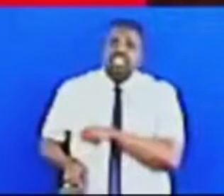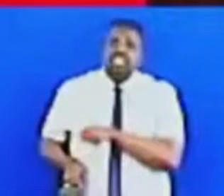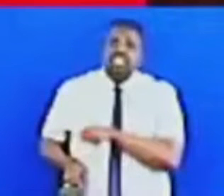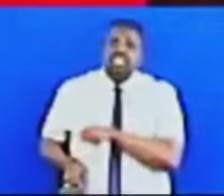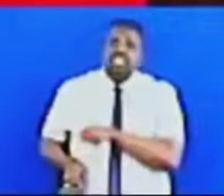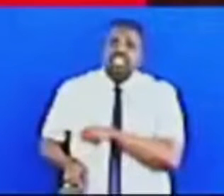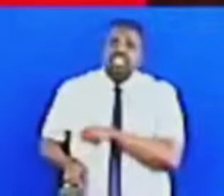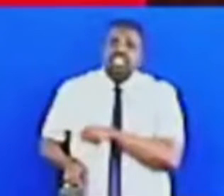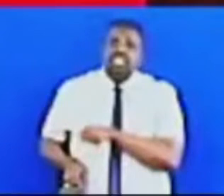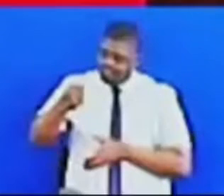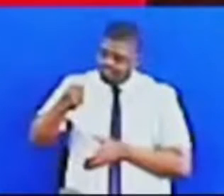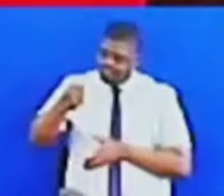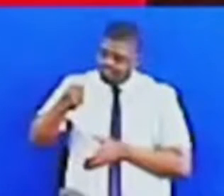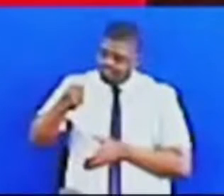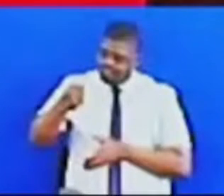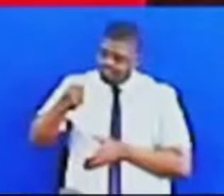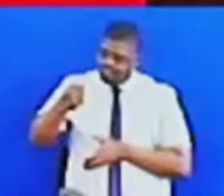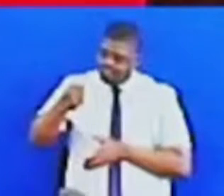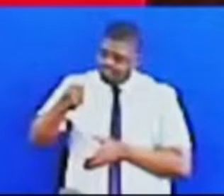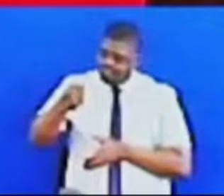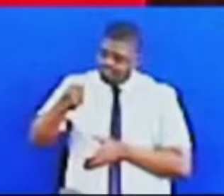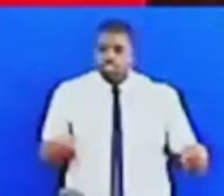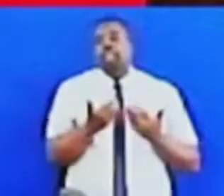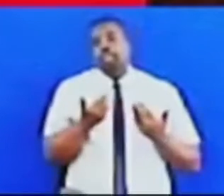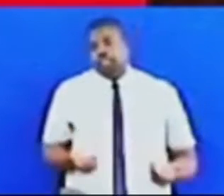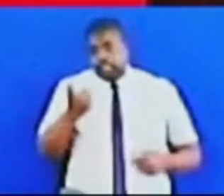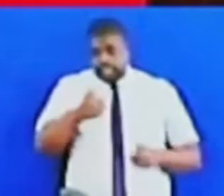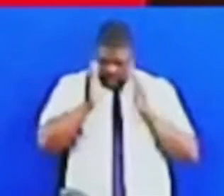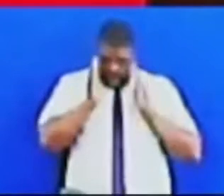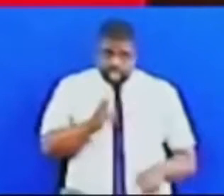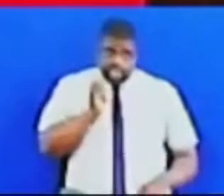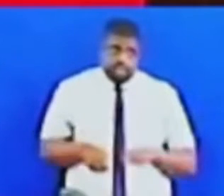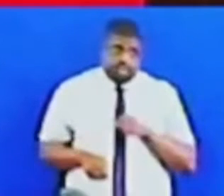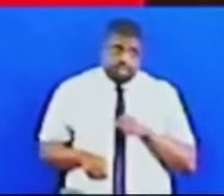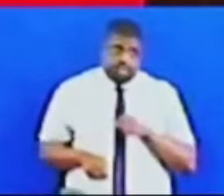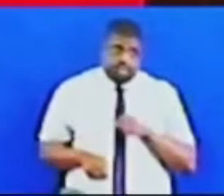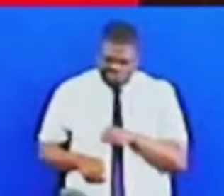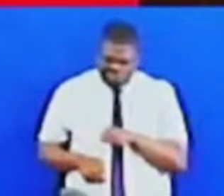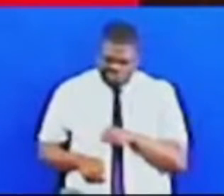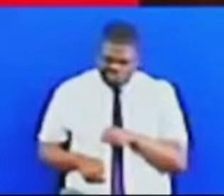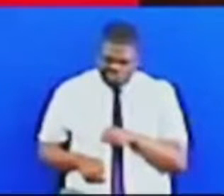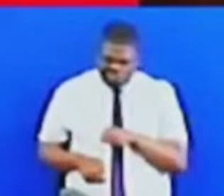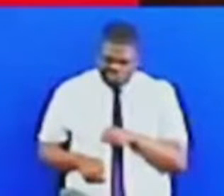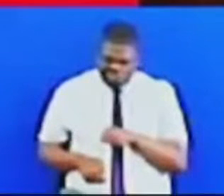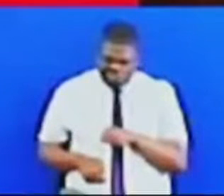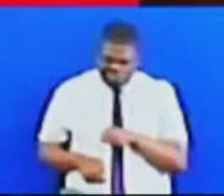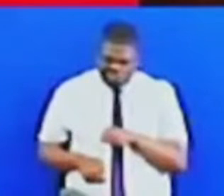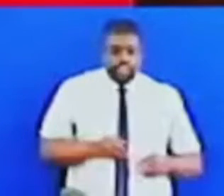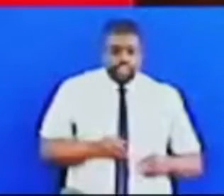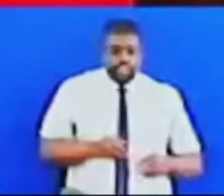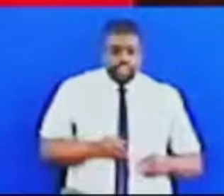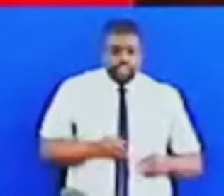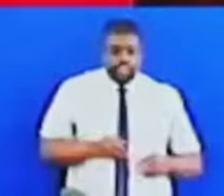kumlipa faini mkandarasi ya kumcheleweshea fedha. Fedha kwenye miradi mbalimbali imeendelea